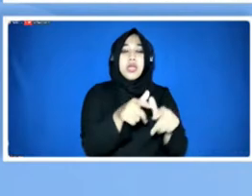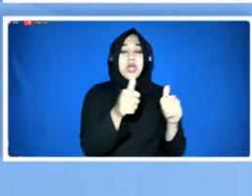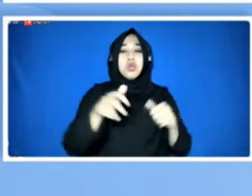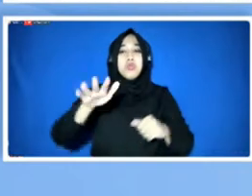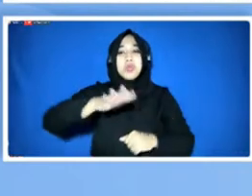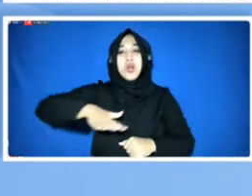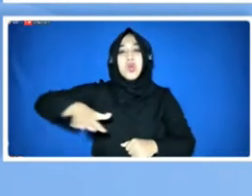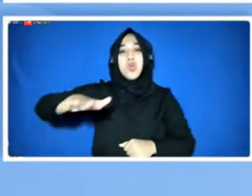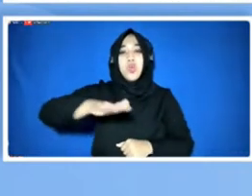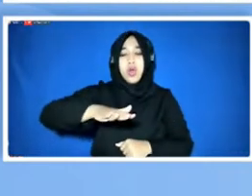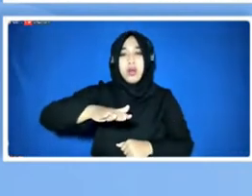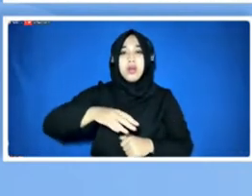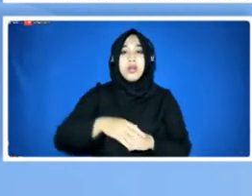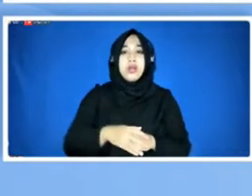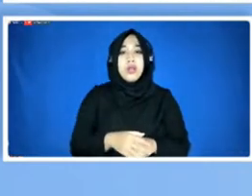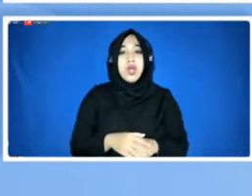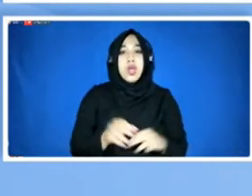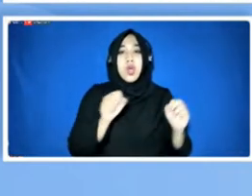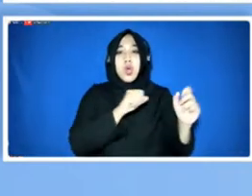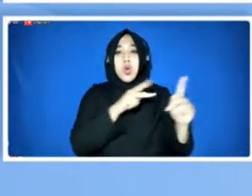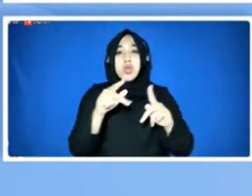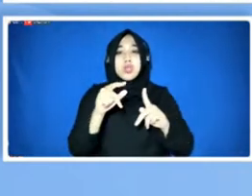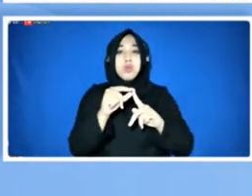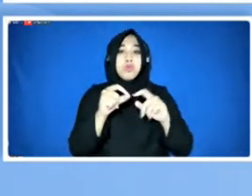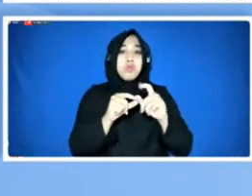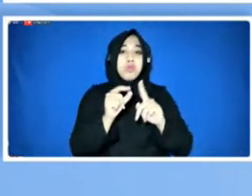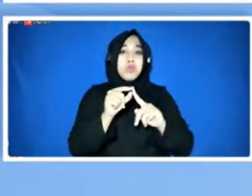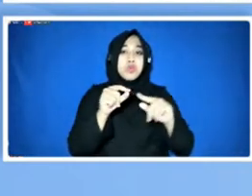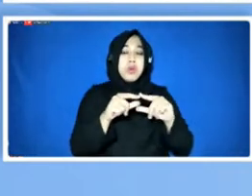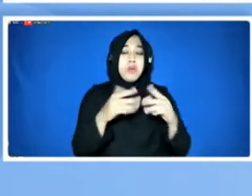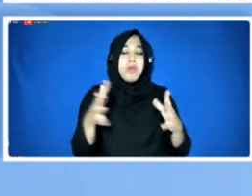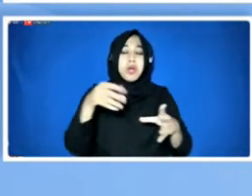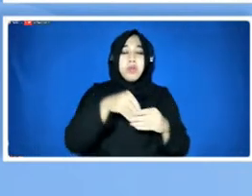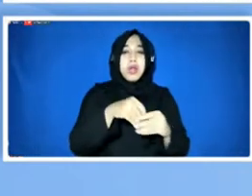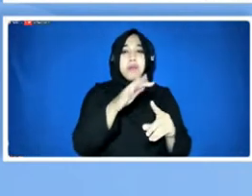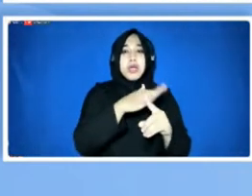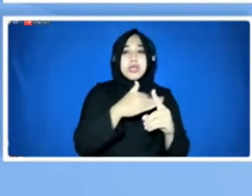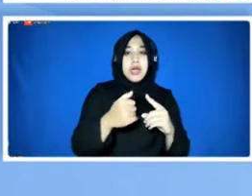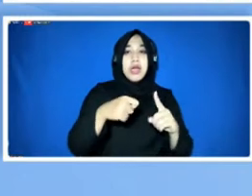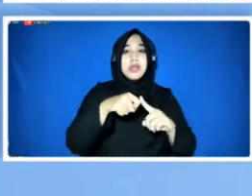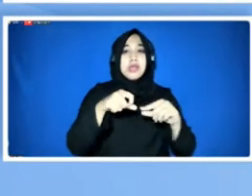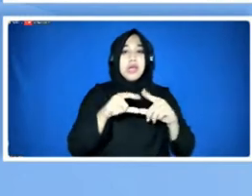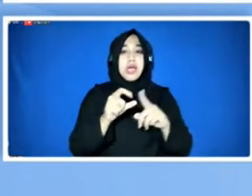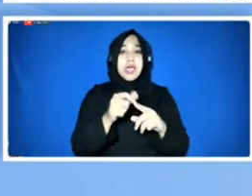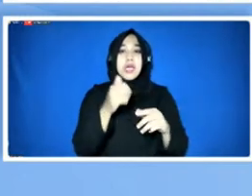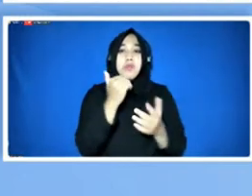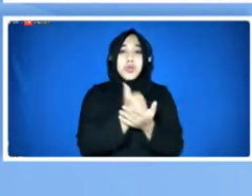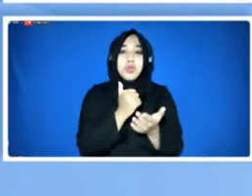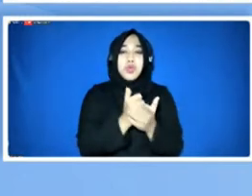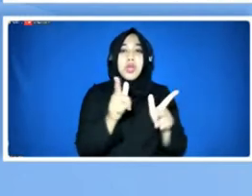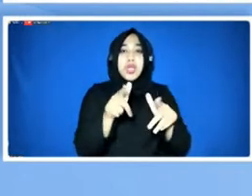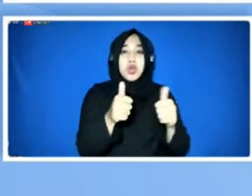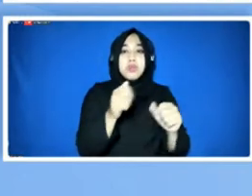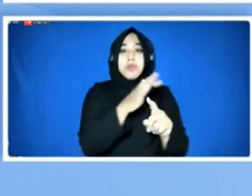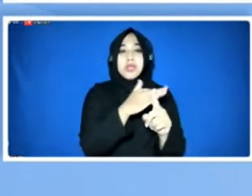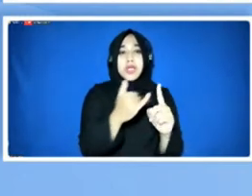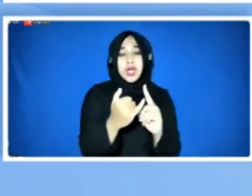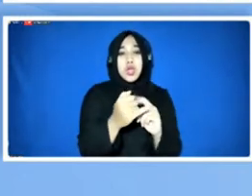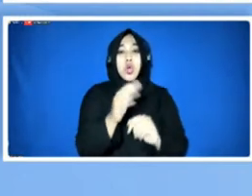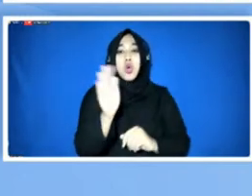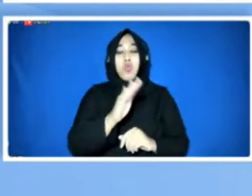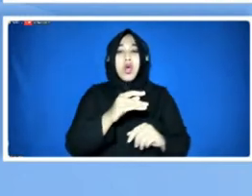lingkungannya. Jadi memang konsep Puspa ialah melibatkan kader masyarakat yang hidup bersama masyarakatnya. Jadi bukan masyarakat relawan dari luar